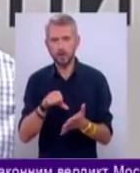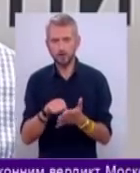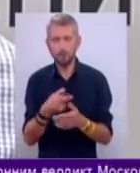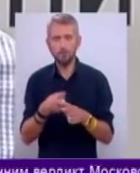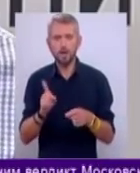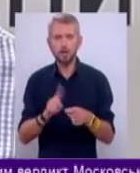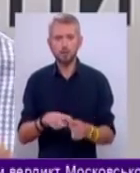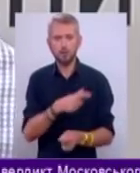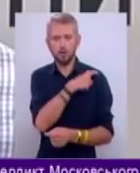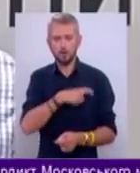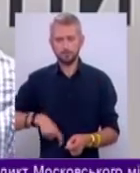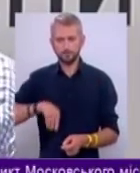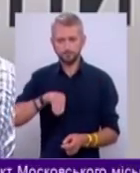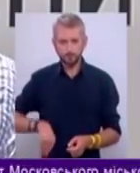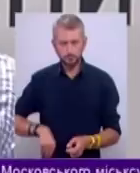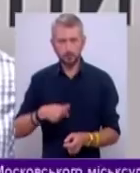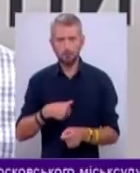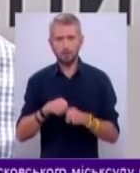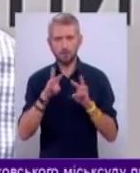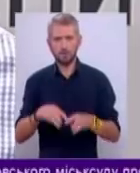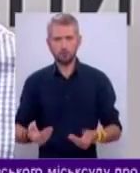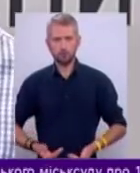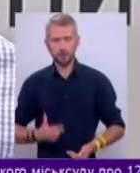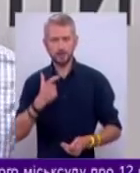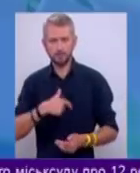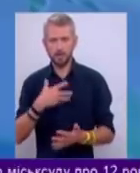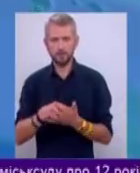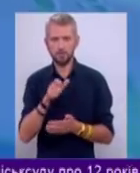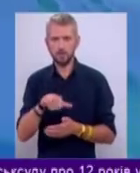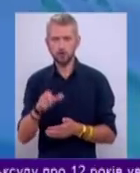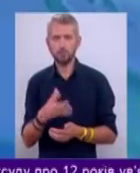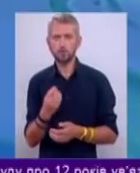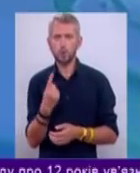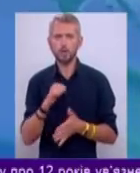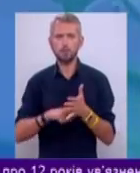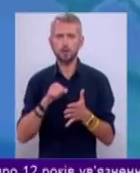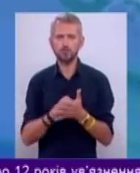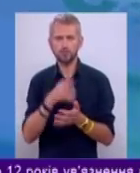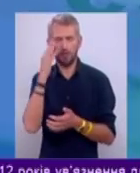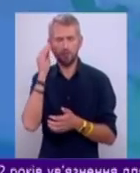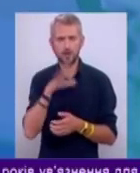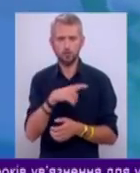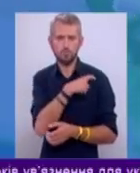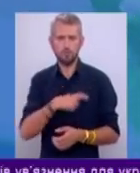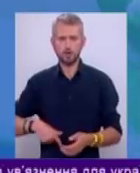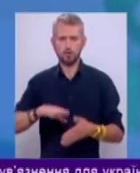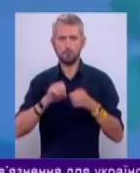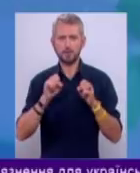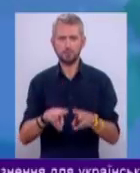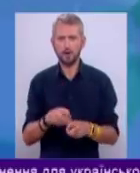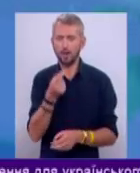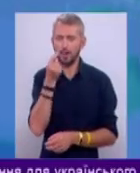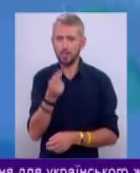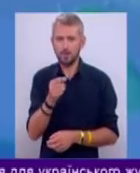тому пристегнувшись, ми забезпечуємо життя собі, своїм пасажирам. Ще одна причина нехтування пасками безпеки –